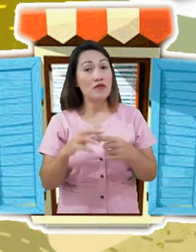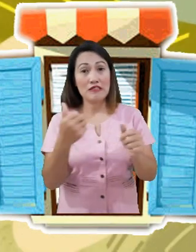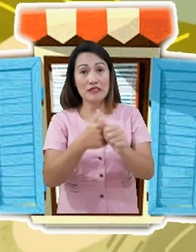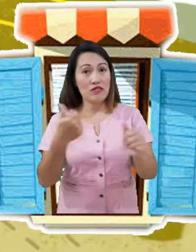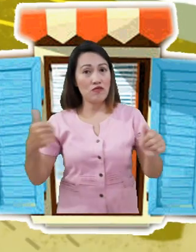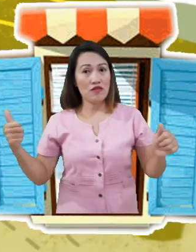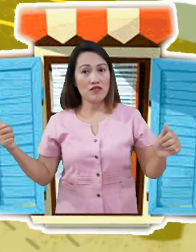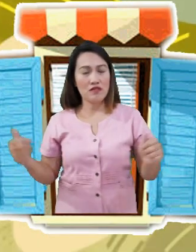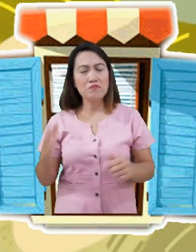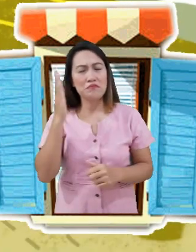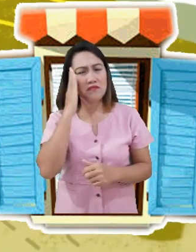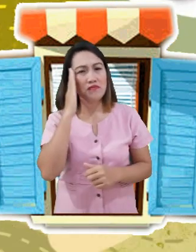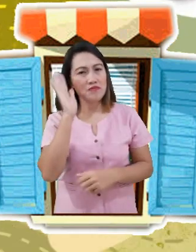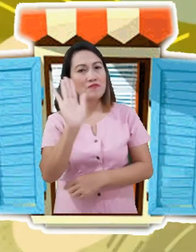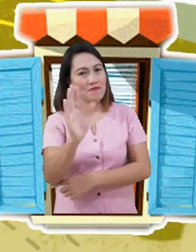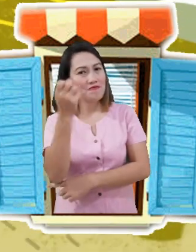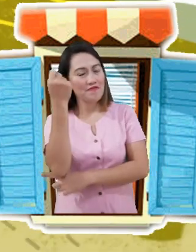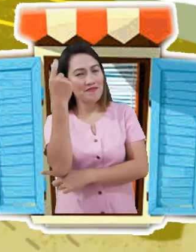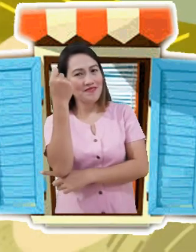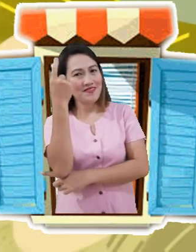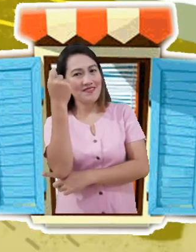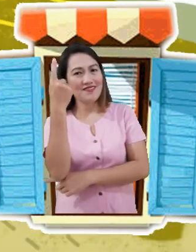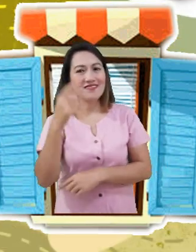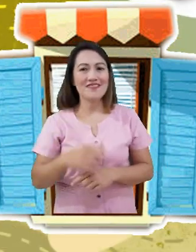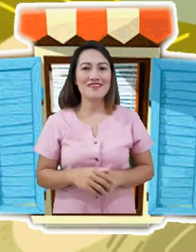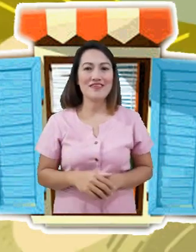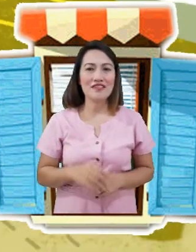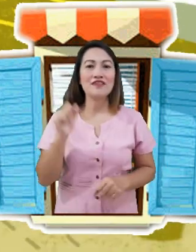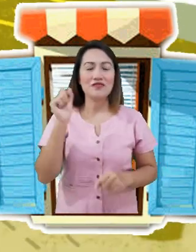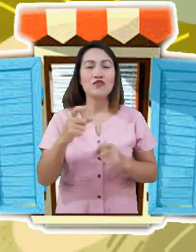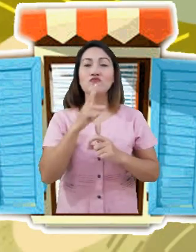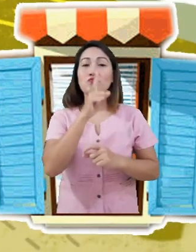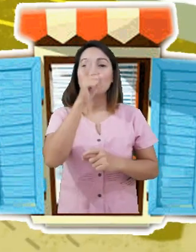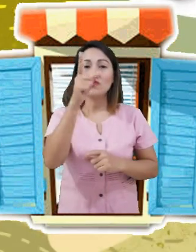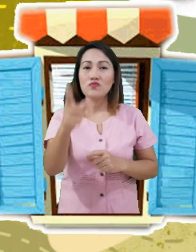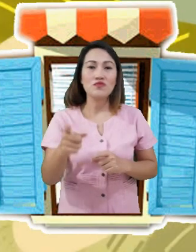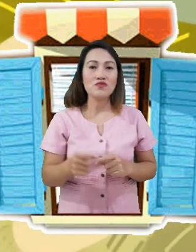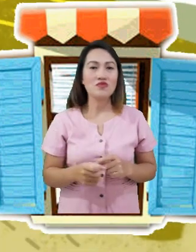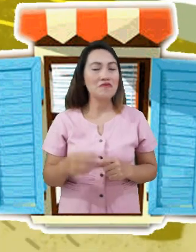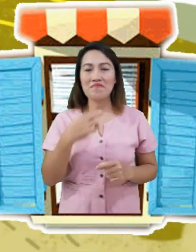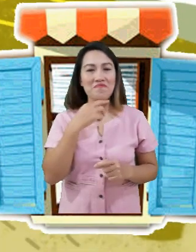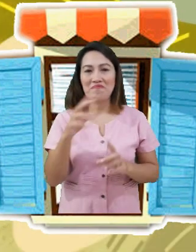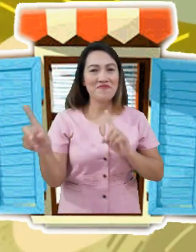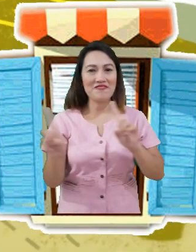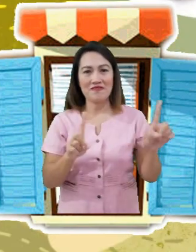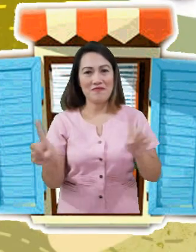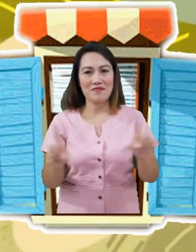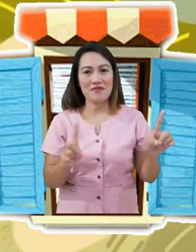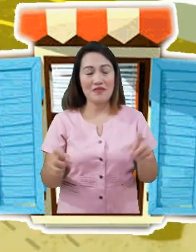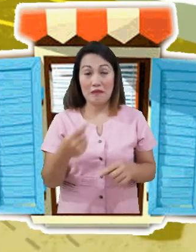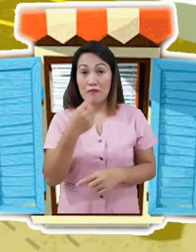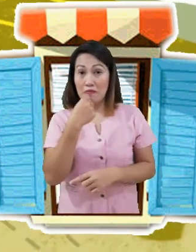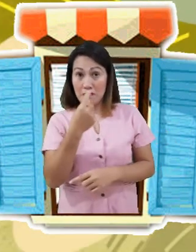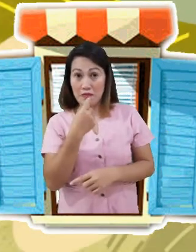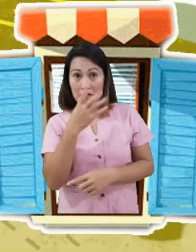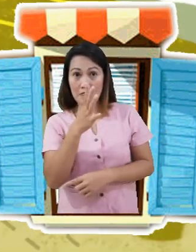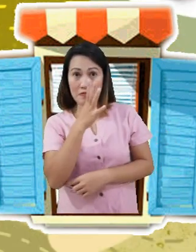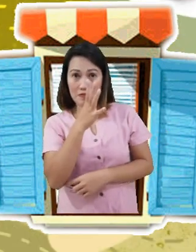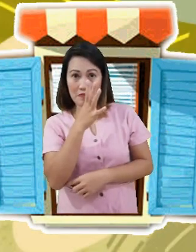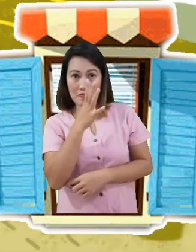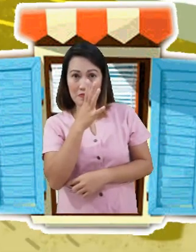iiwasan. Alam kong isa kang maunawaing bata, kaya't sigurado kong hindi mo iyong gagawin. Wika ni Nanay.